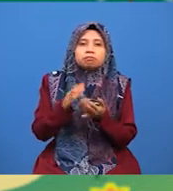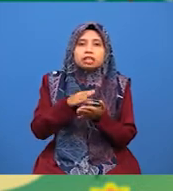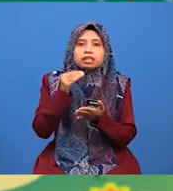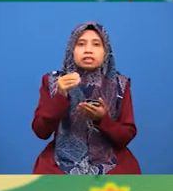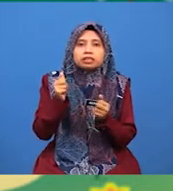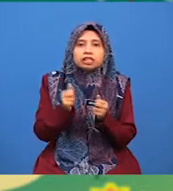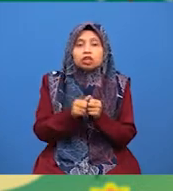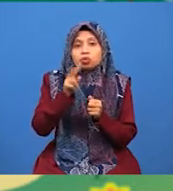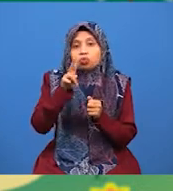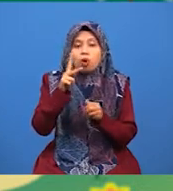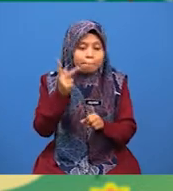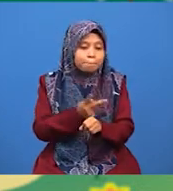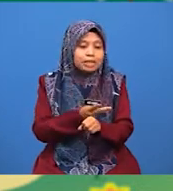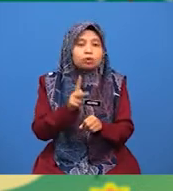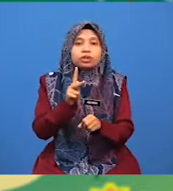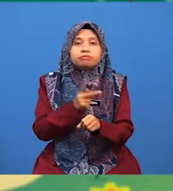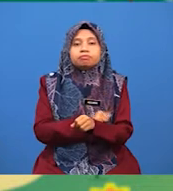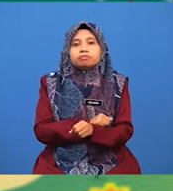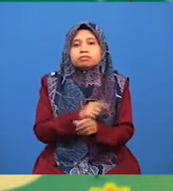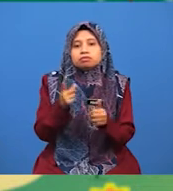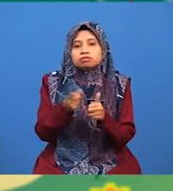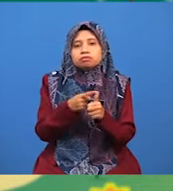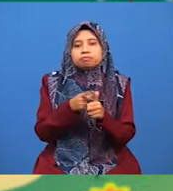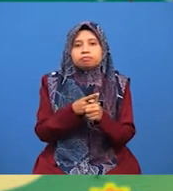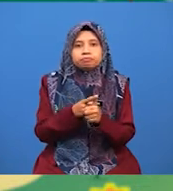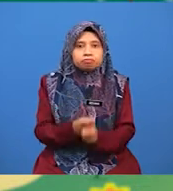kita dengan dua rangka pantun, iaitu